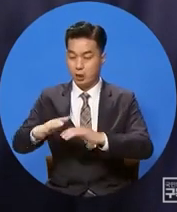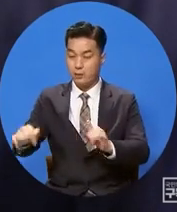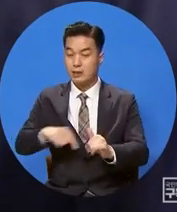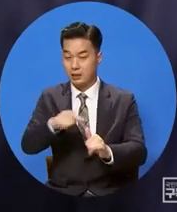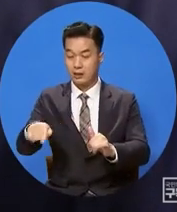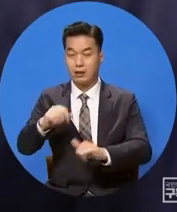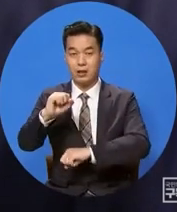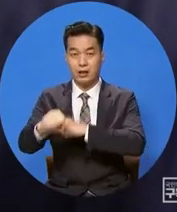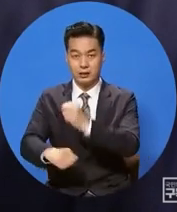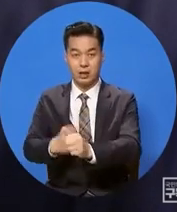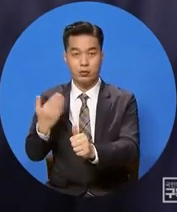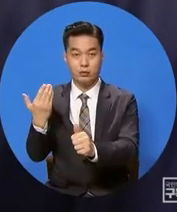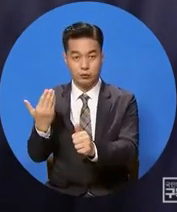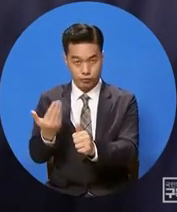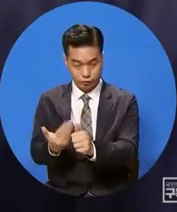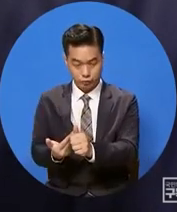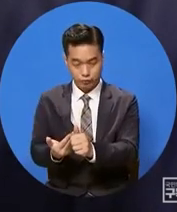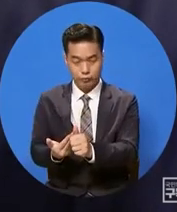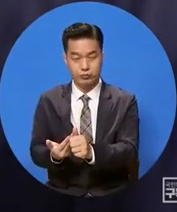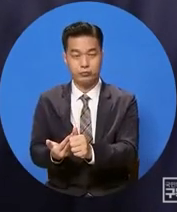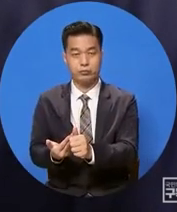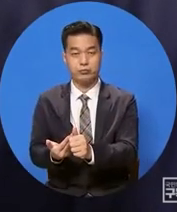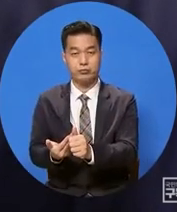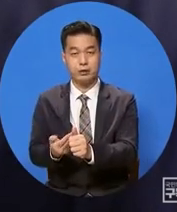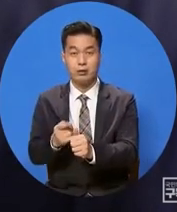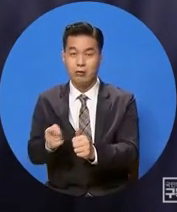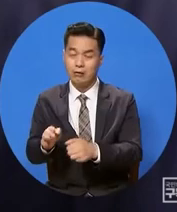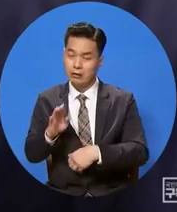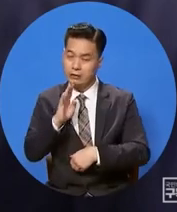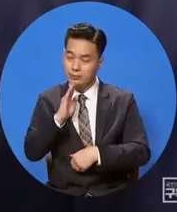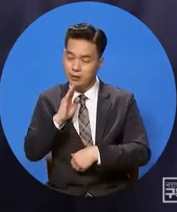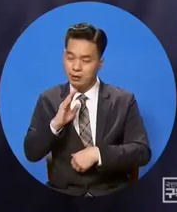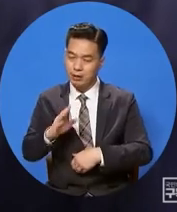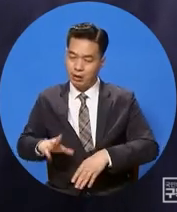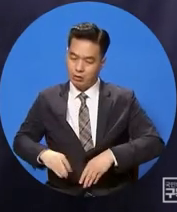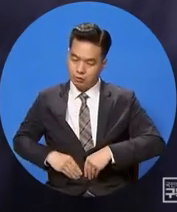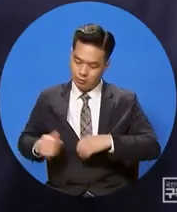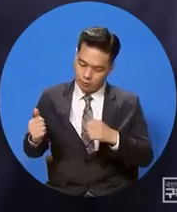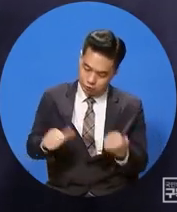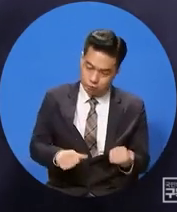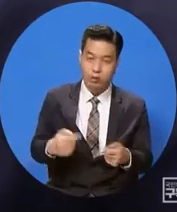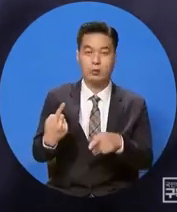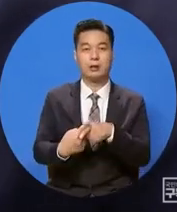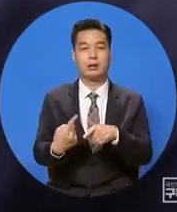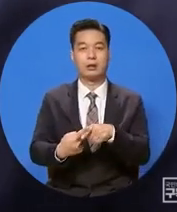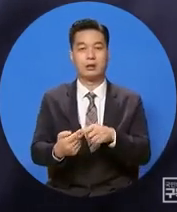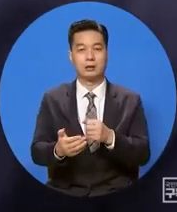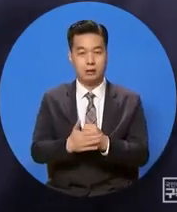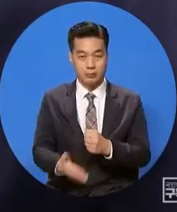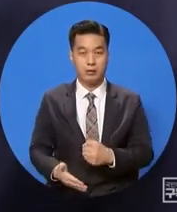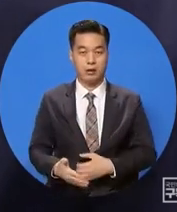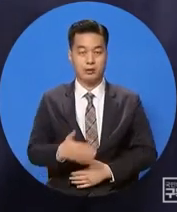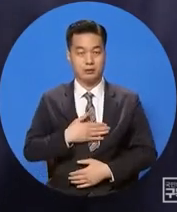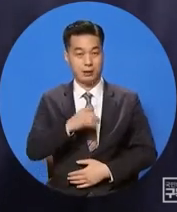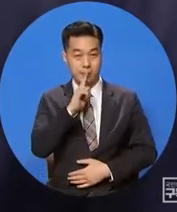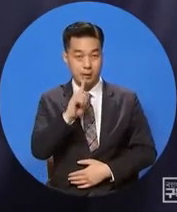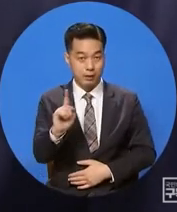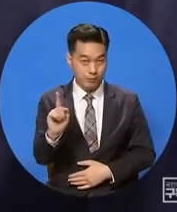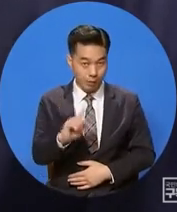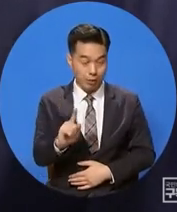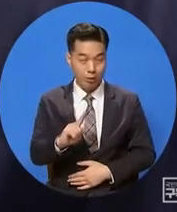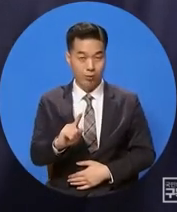서민들한테는 자유를 주고 그래 하는 것은 사실상 굶어 죽을 자유를 주는 아니, 겁니다. 그래서 네, 제가 이야기하는